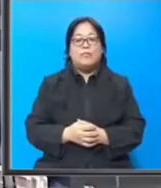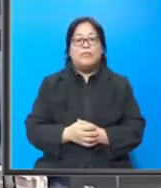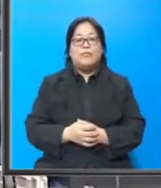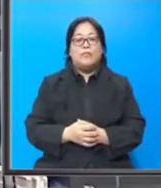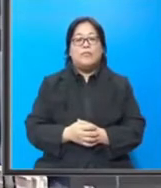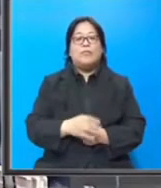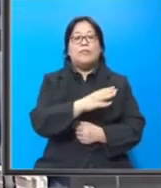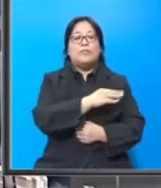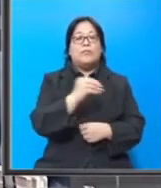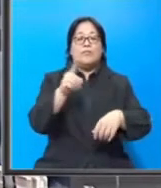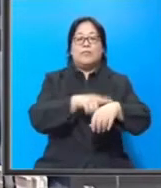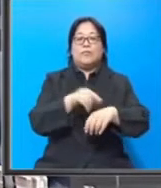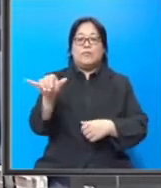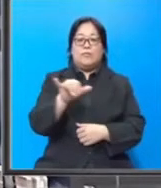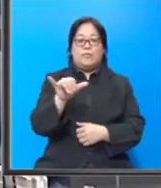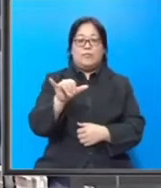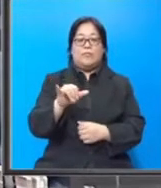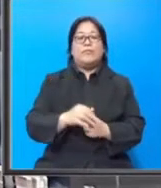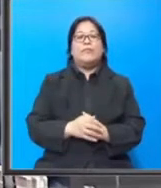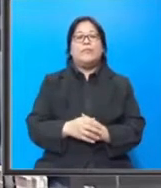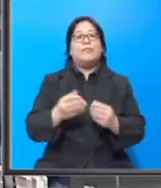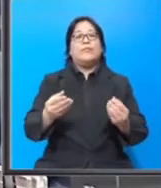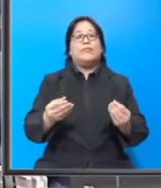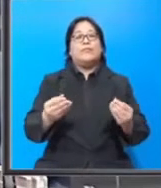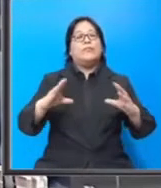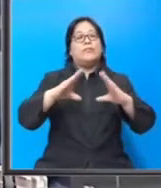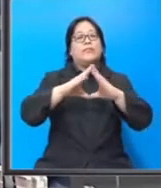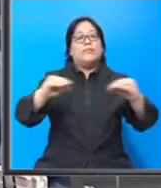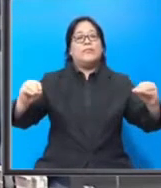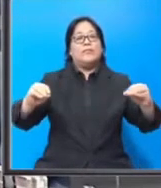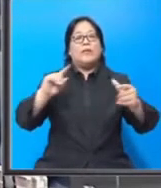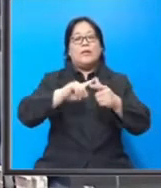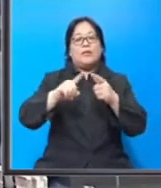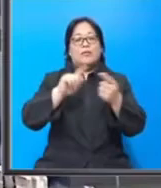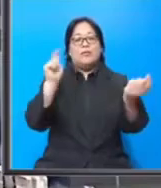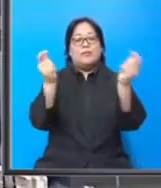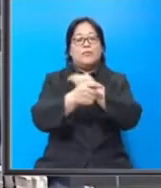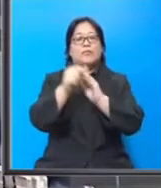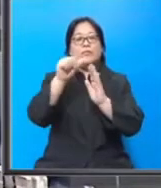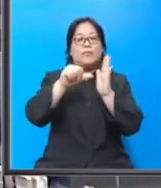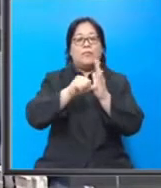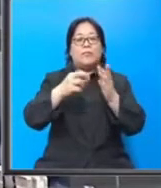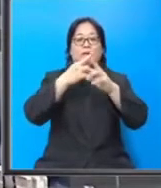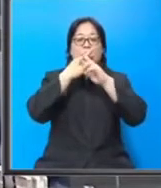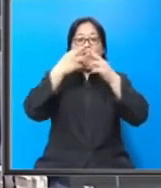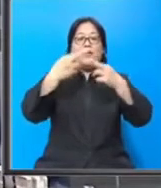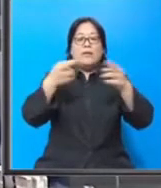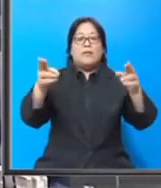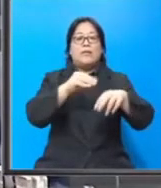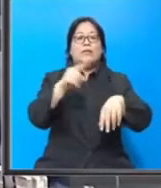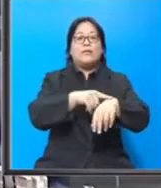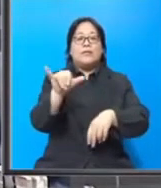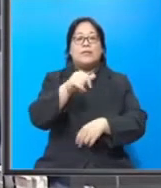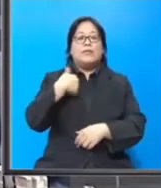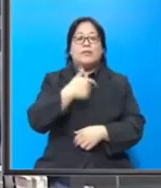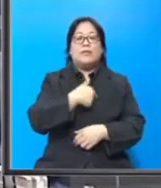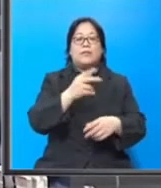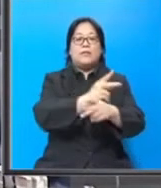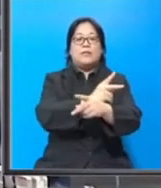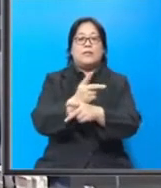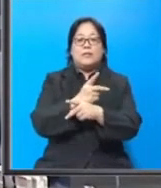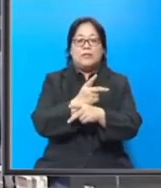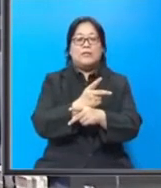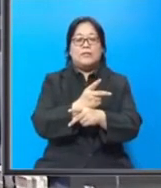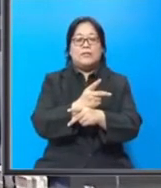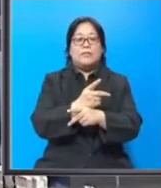izin, dan pada masa yang sama memansuhkan atau meminda Akta Rahsia Resmi, pada masa yang sama kita jaga